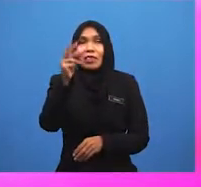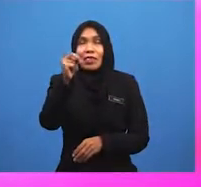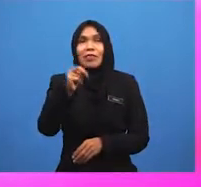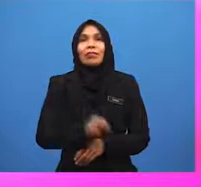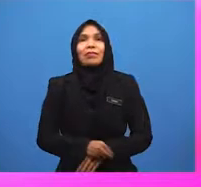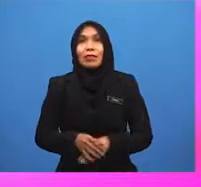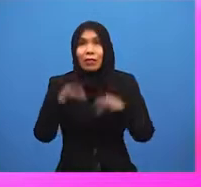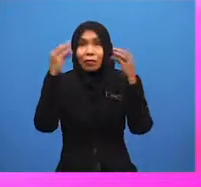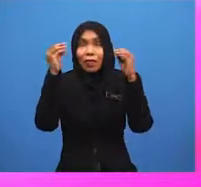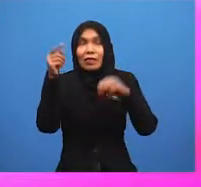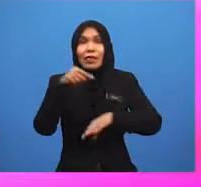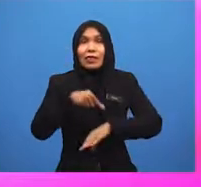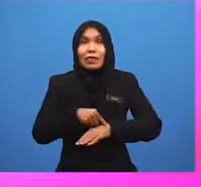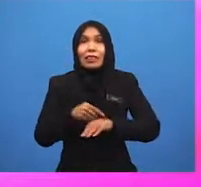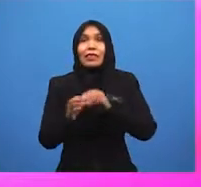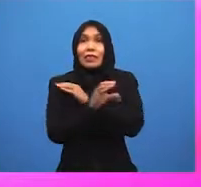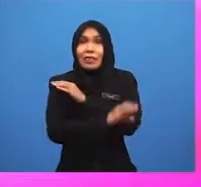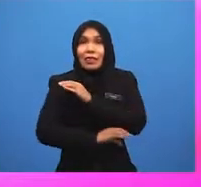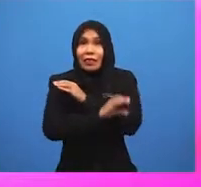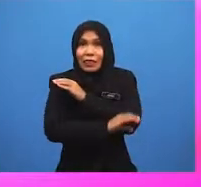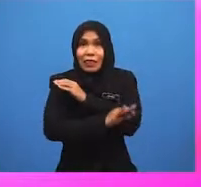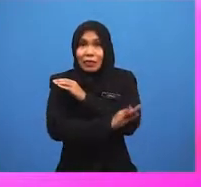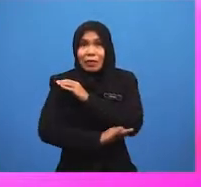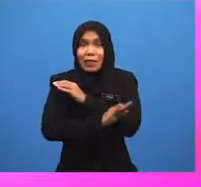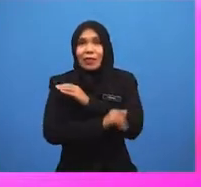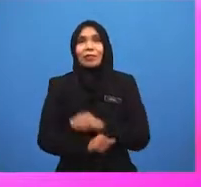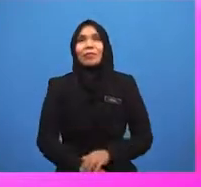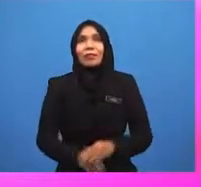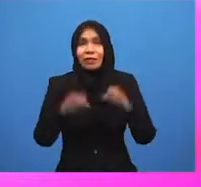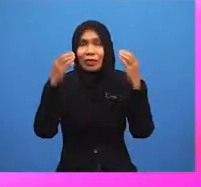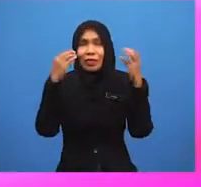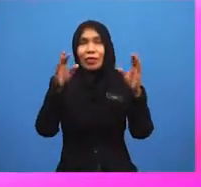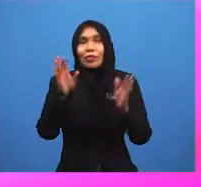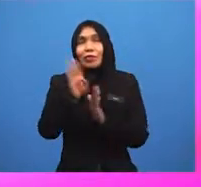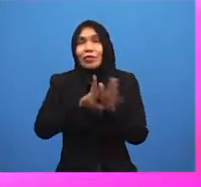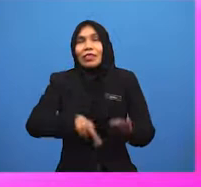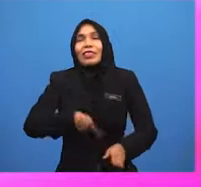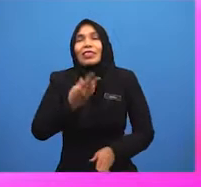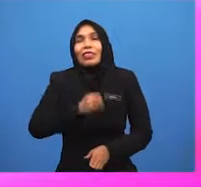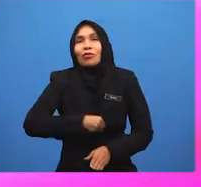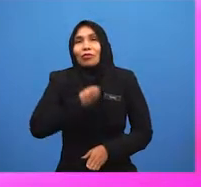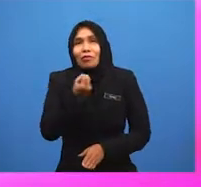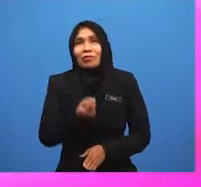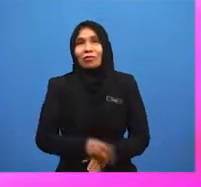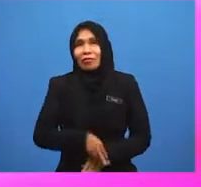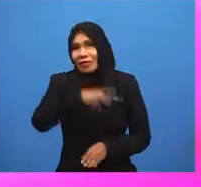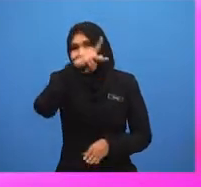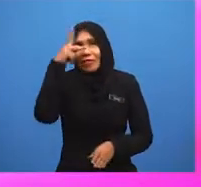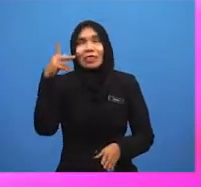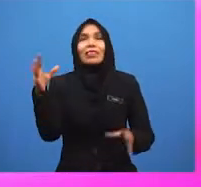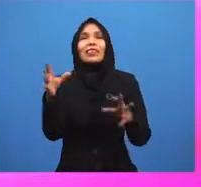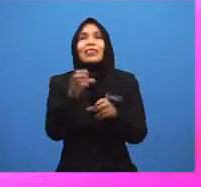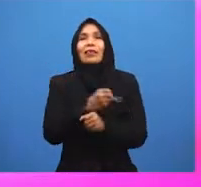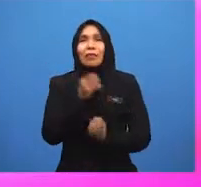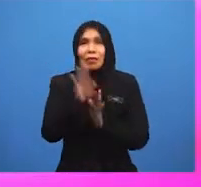Sekolah Kebangsaan Sendayan, Seremban. Cikgu berasa sangat seronok kerana dapat